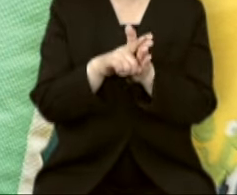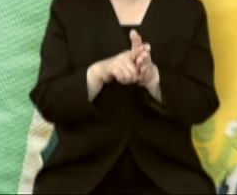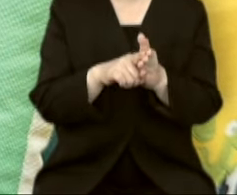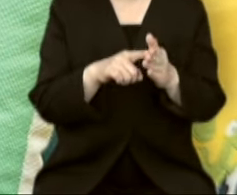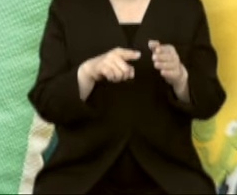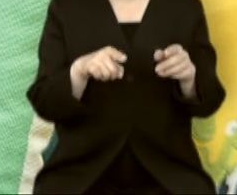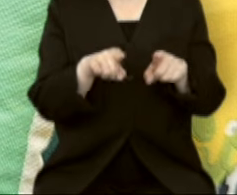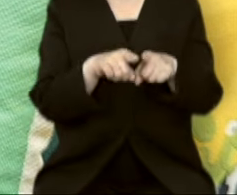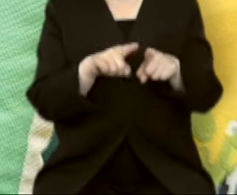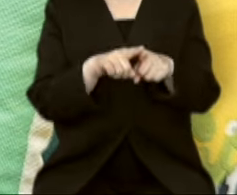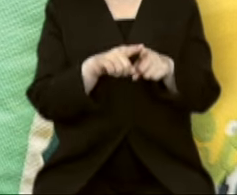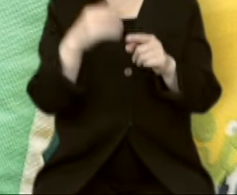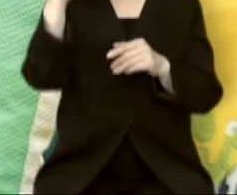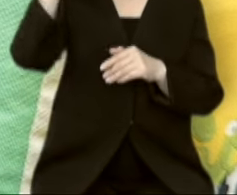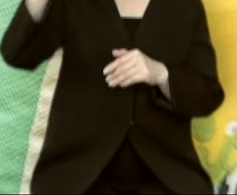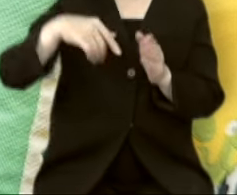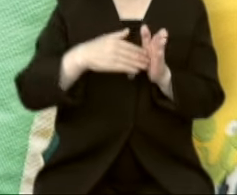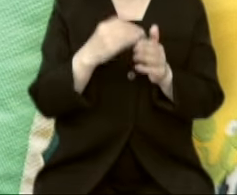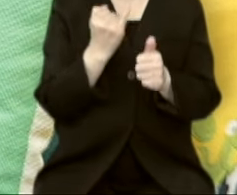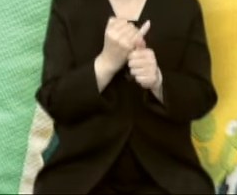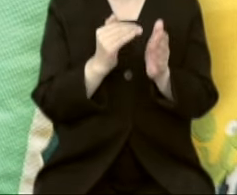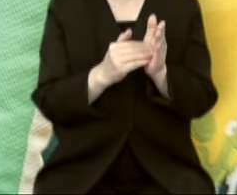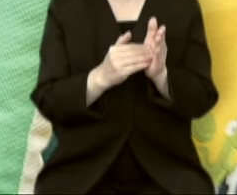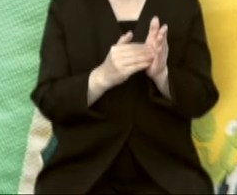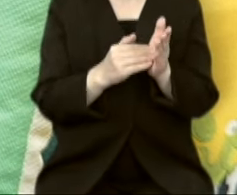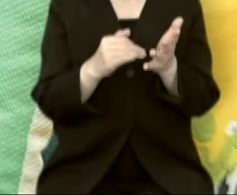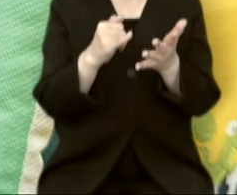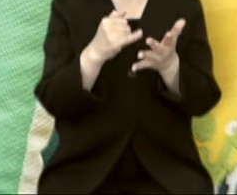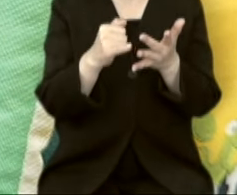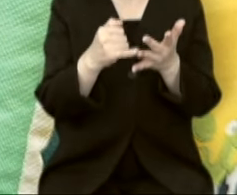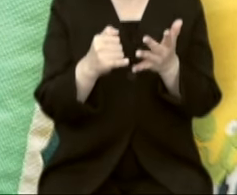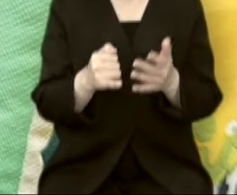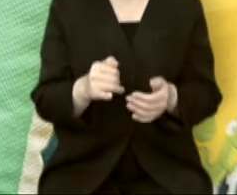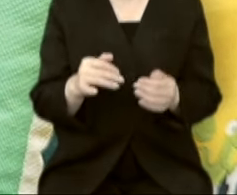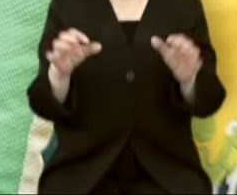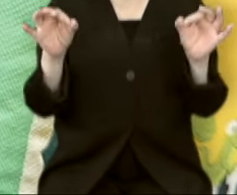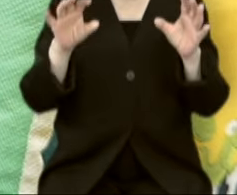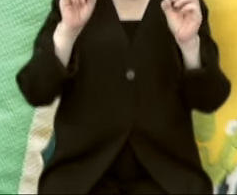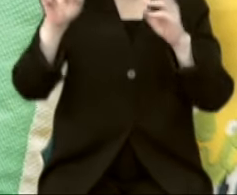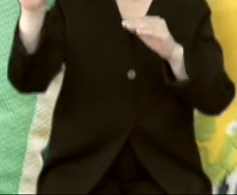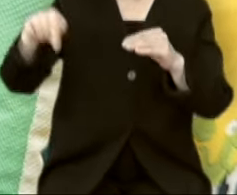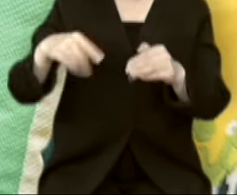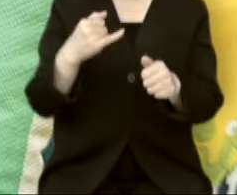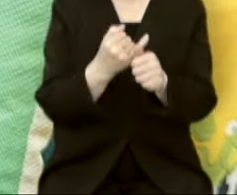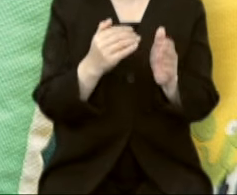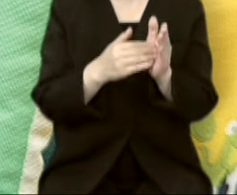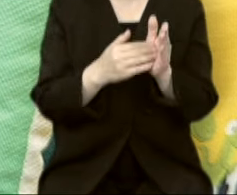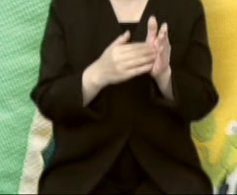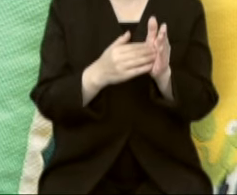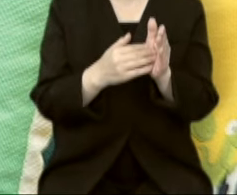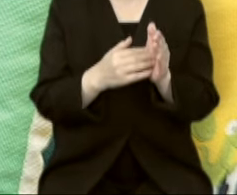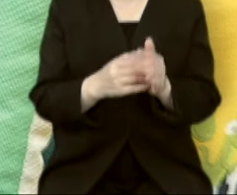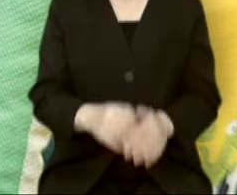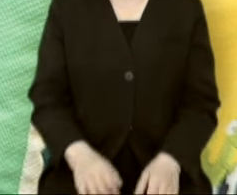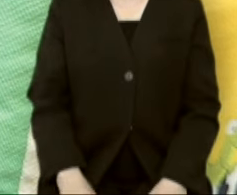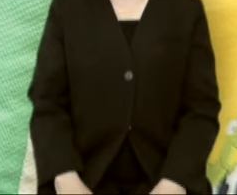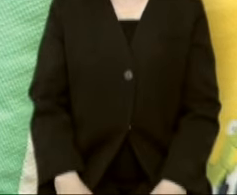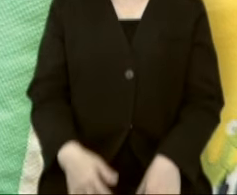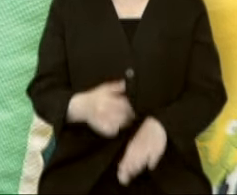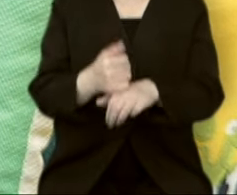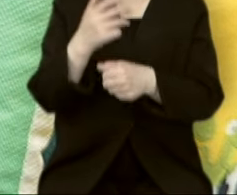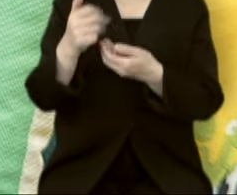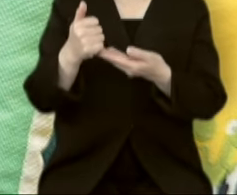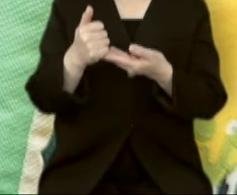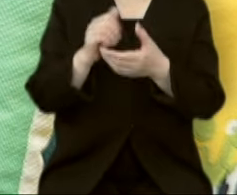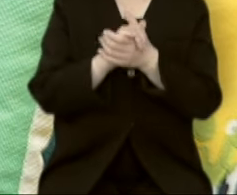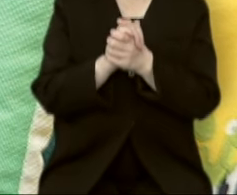저희하고 같이 네. 견학을 하러 왔다가 결혼을 하고 또 막내는 단기 선교하러 왔다가 하고 그러다 보니까 정말